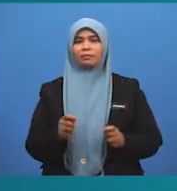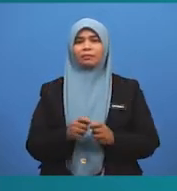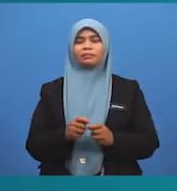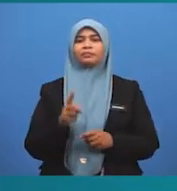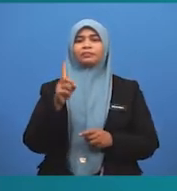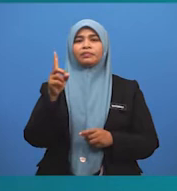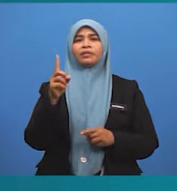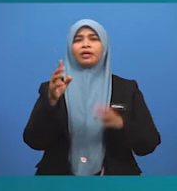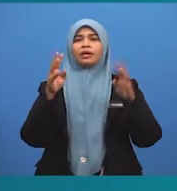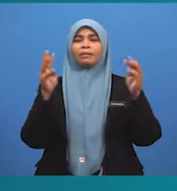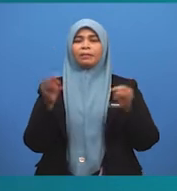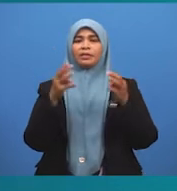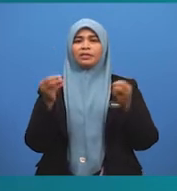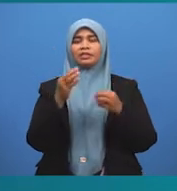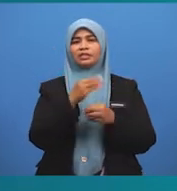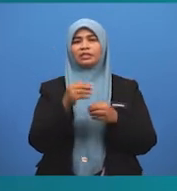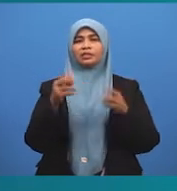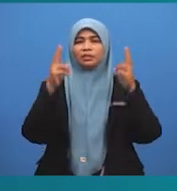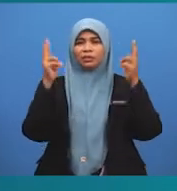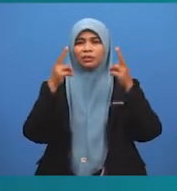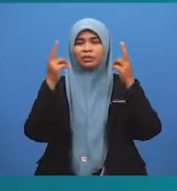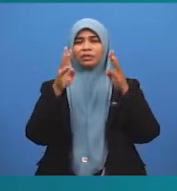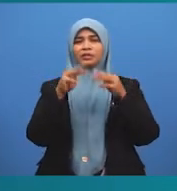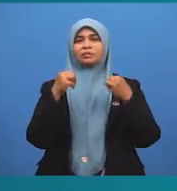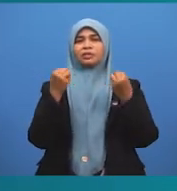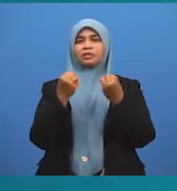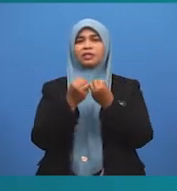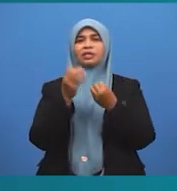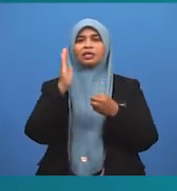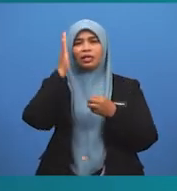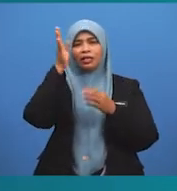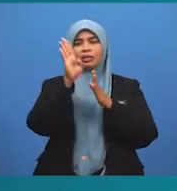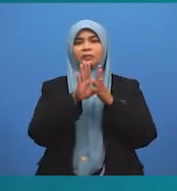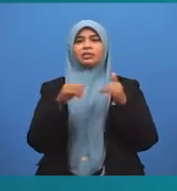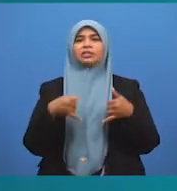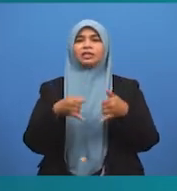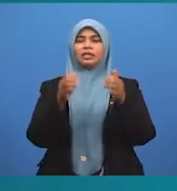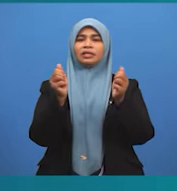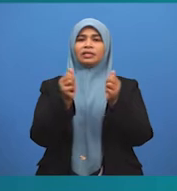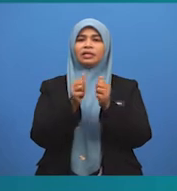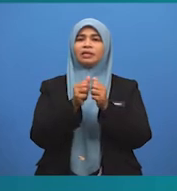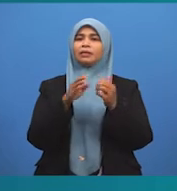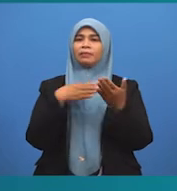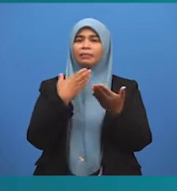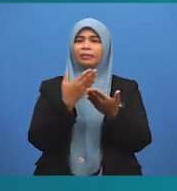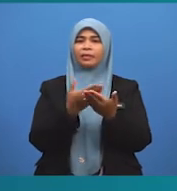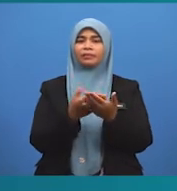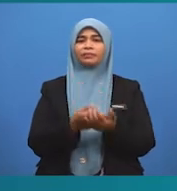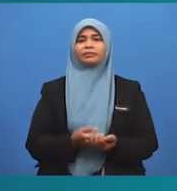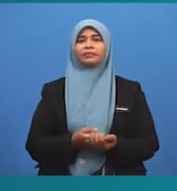pertama, majlis dan upacara masyarakat akan berjalan dengan lancar.